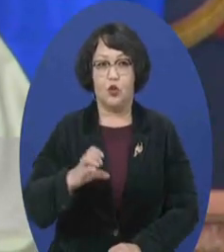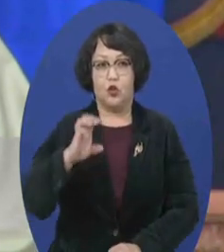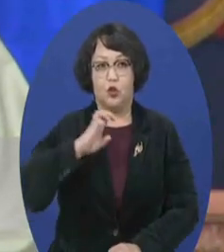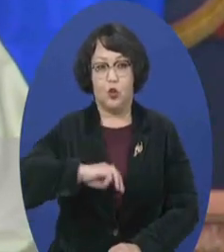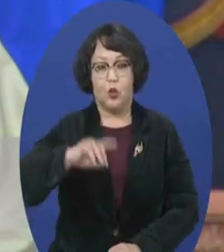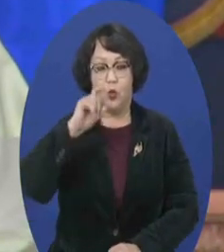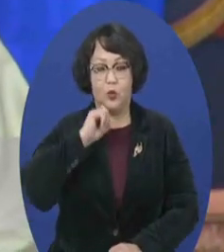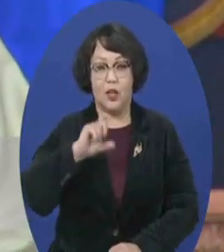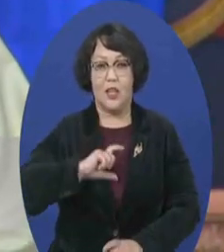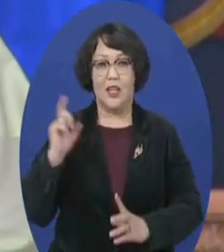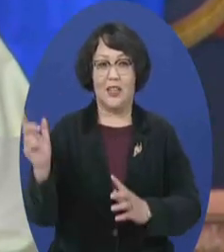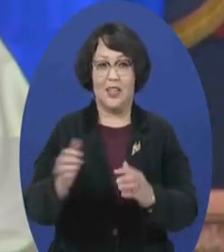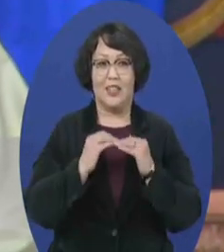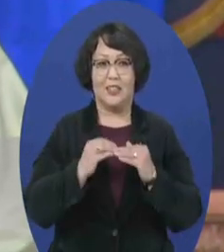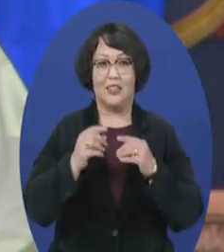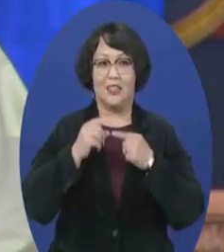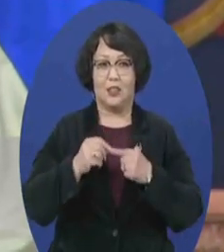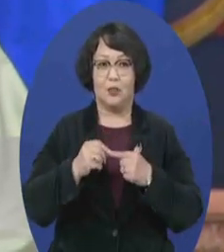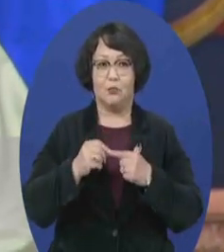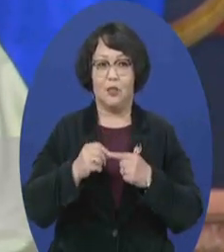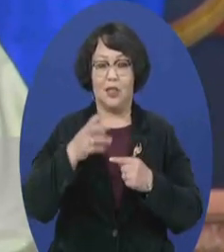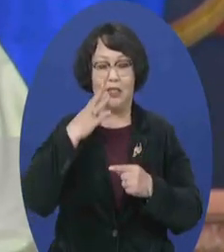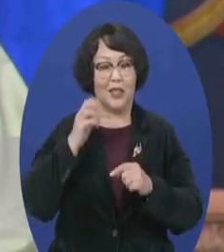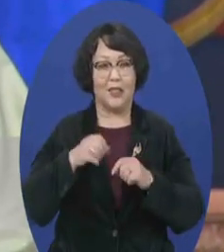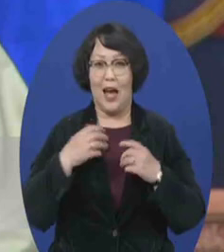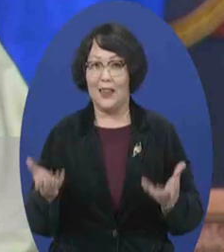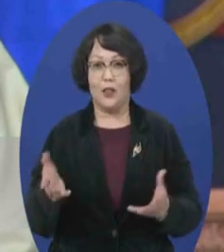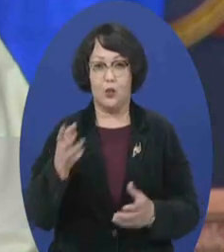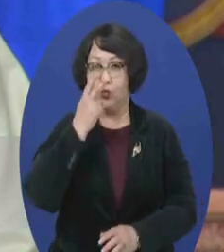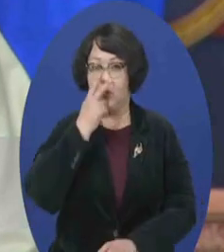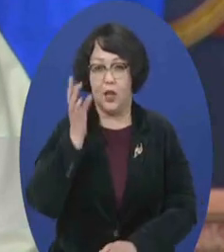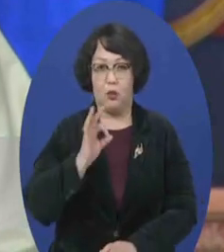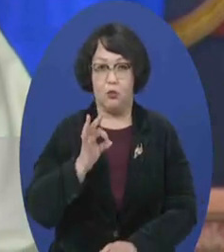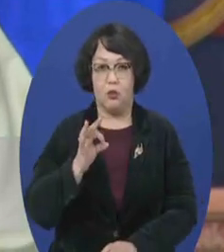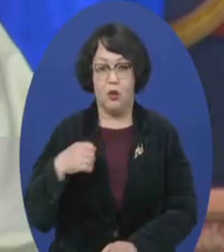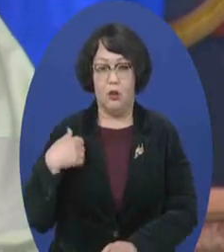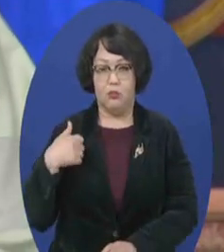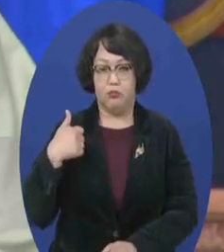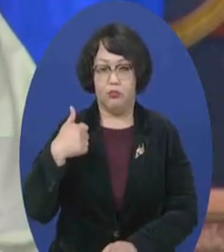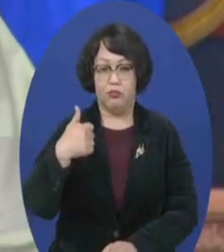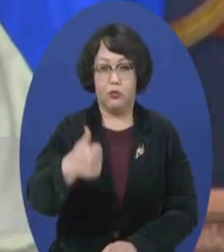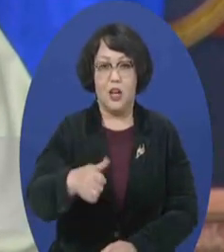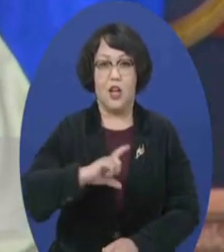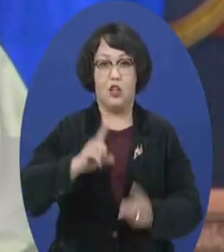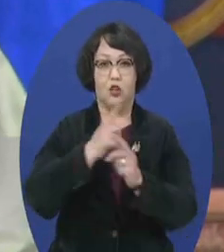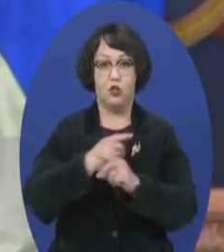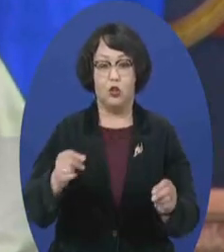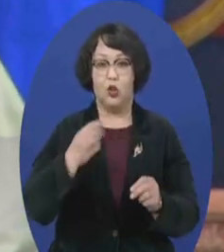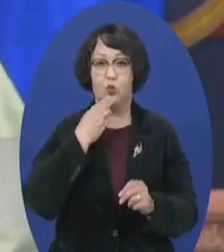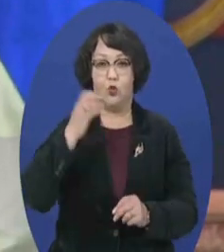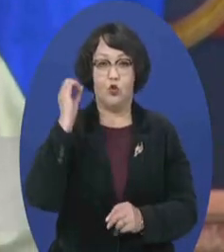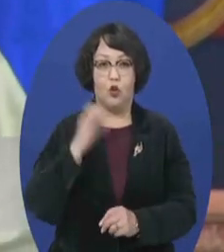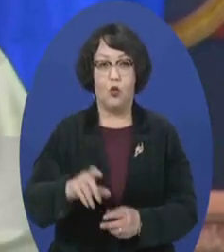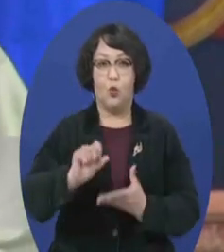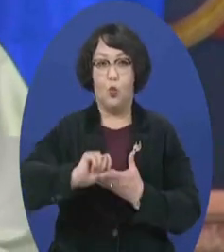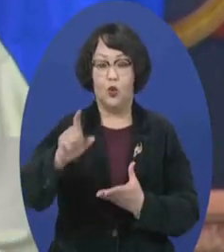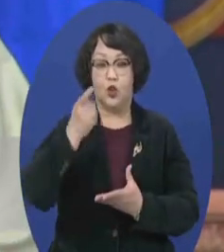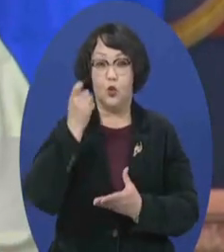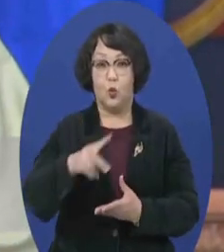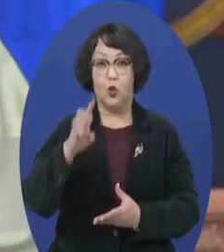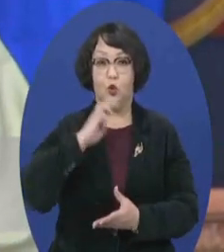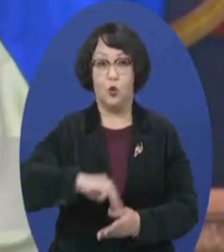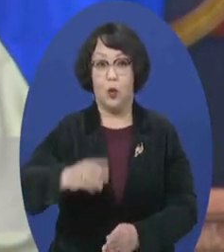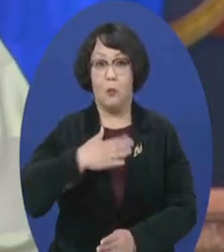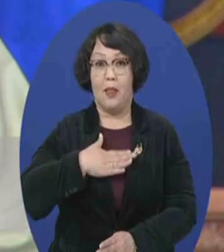хүснэмжлэл тэгш эрхийн зарчмаа хизээч алдаж байгаагүй ард түмэн. Энэхүү эрх чөлөө шударга ёс үнэт зүйлийнхээ